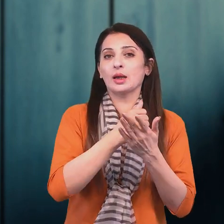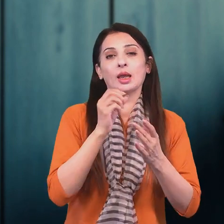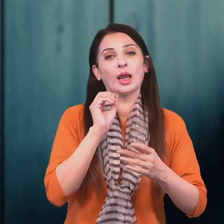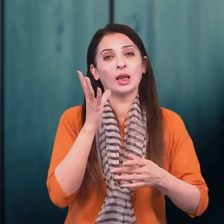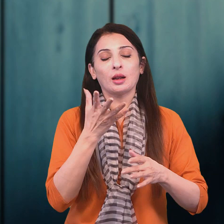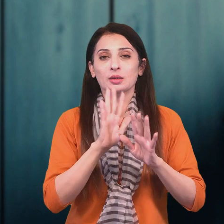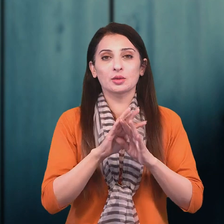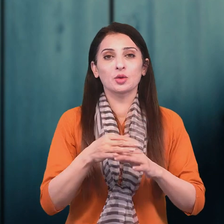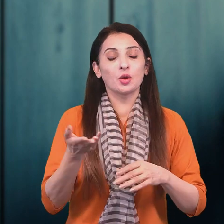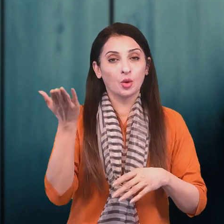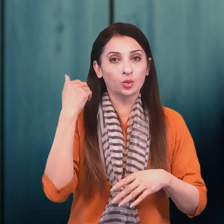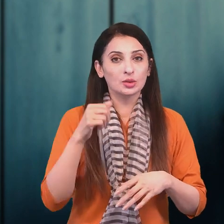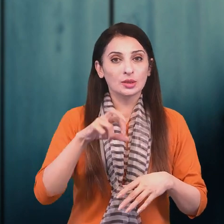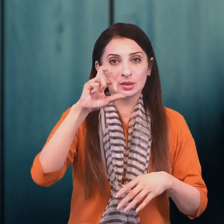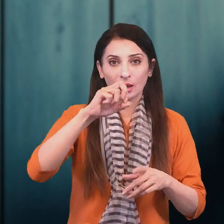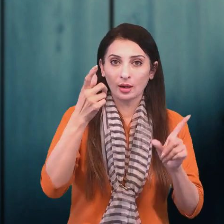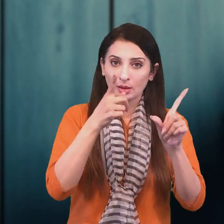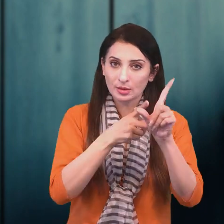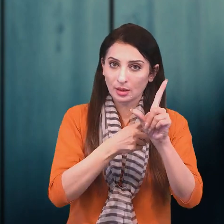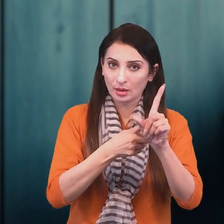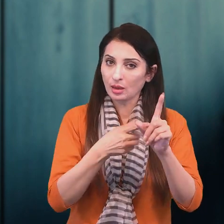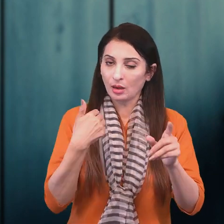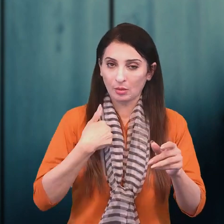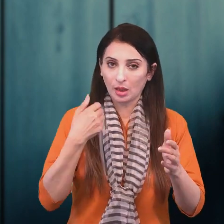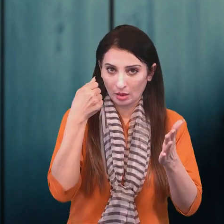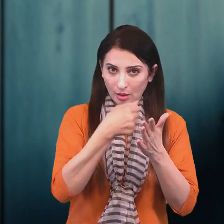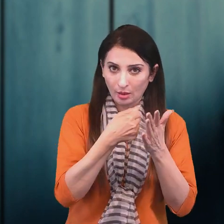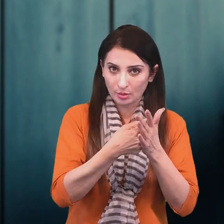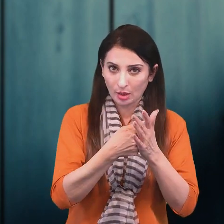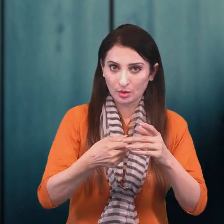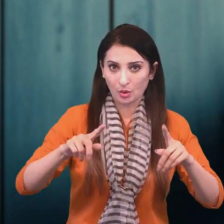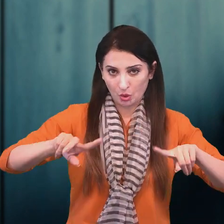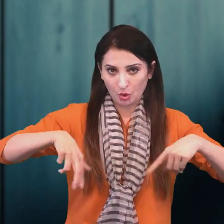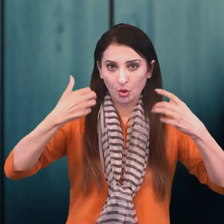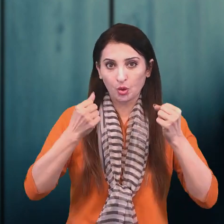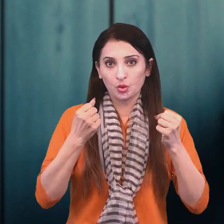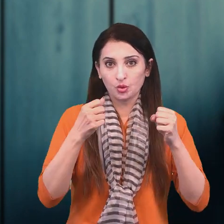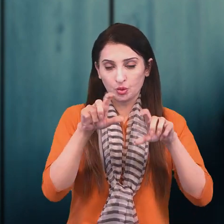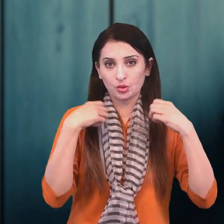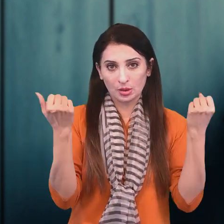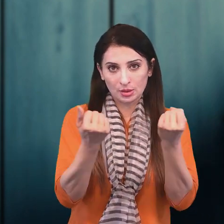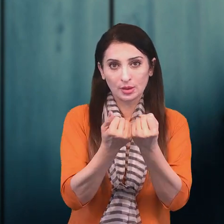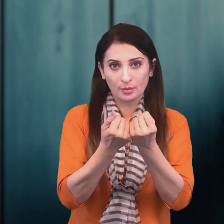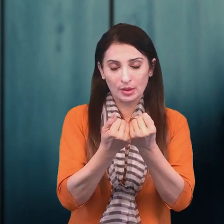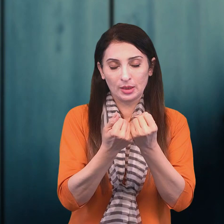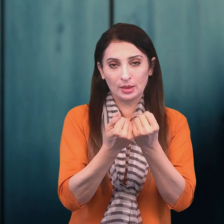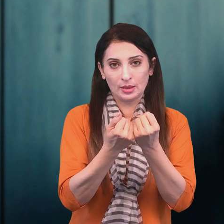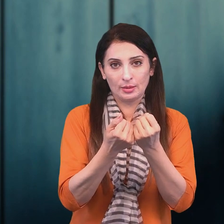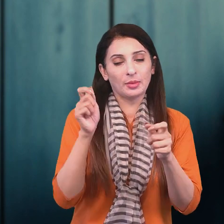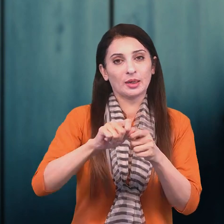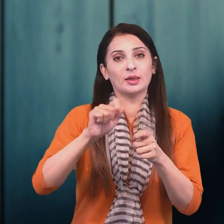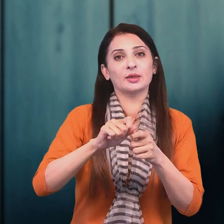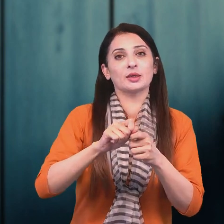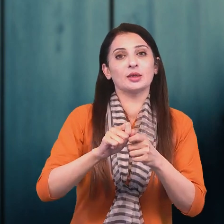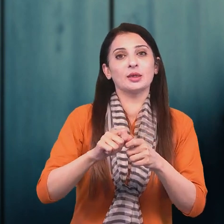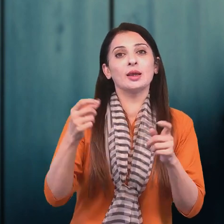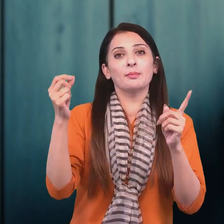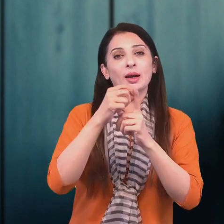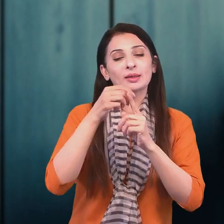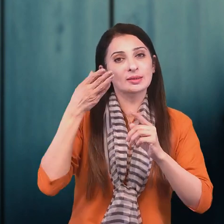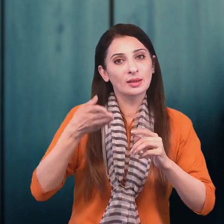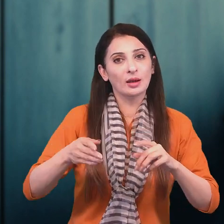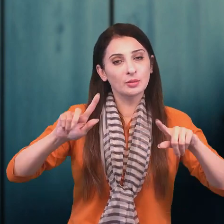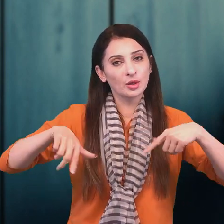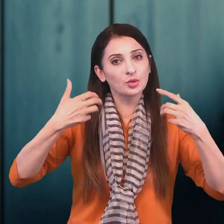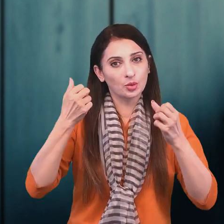गया। तो ये गुज़िश्ता 8 सालों की काविशें थी यूथ जनरल असम्बली की, जिसके बाद पाकिस्तान में नौजवानों को उनके